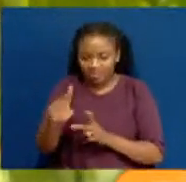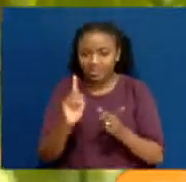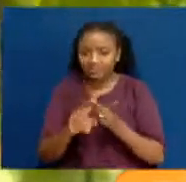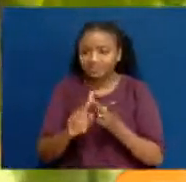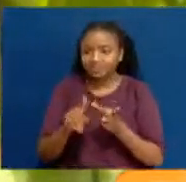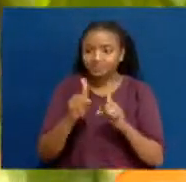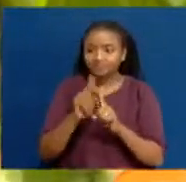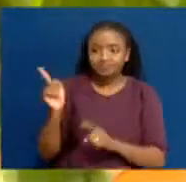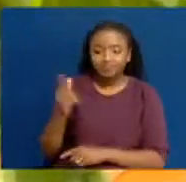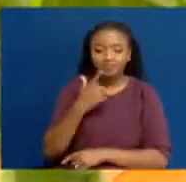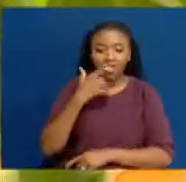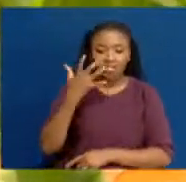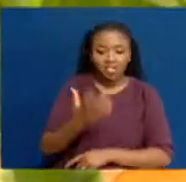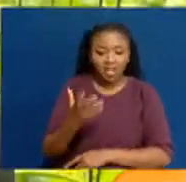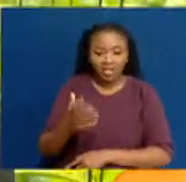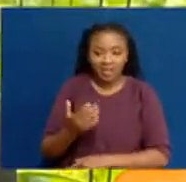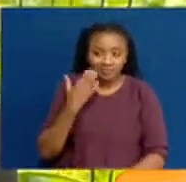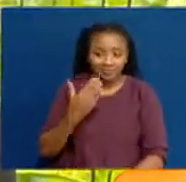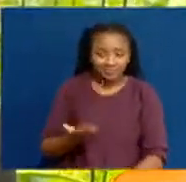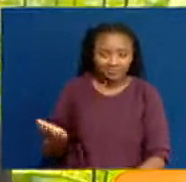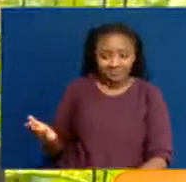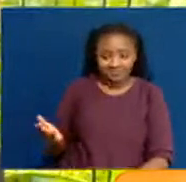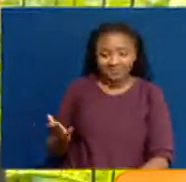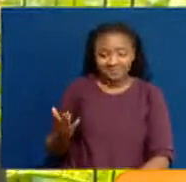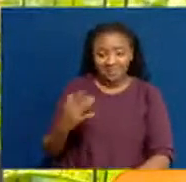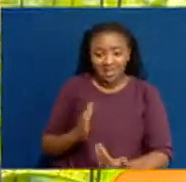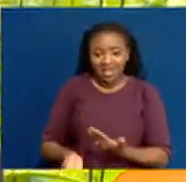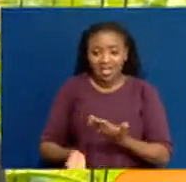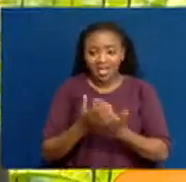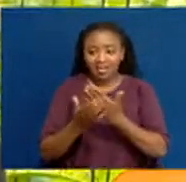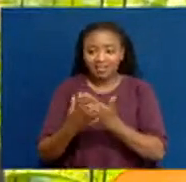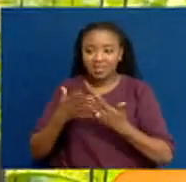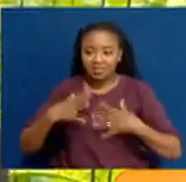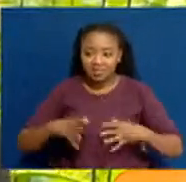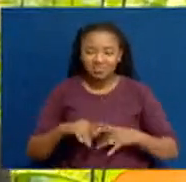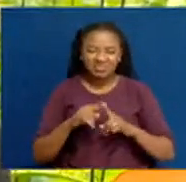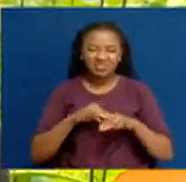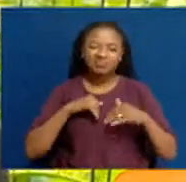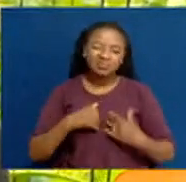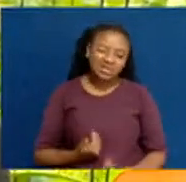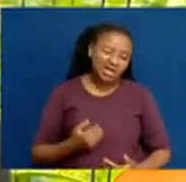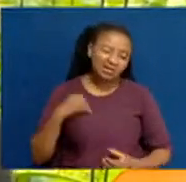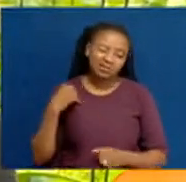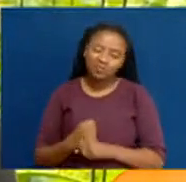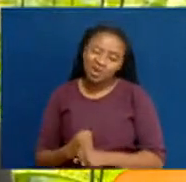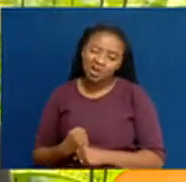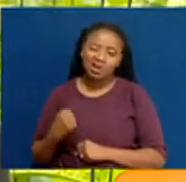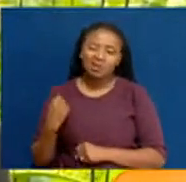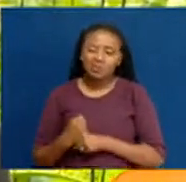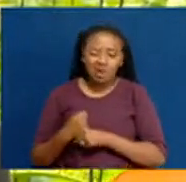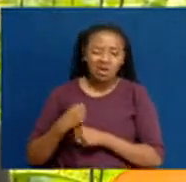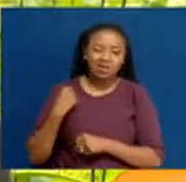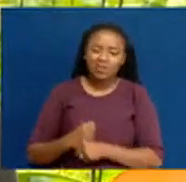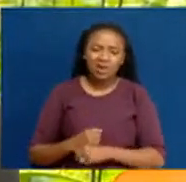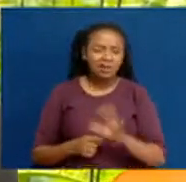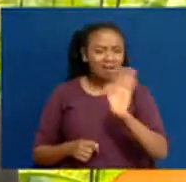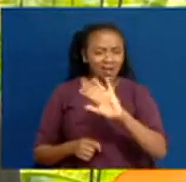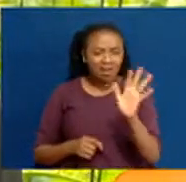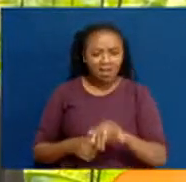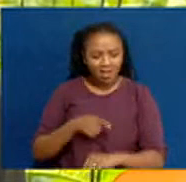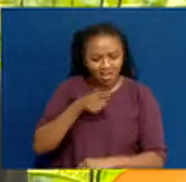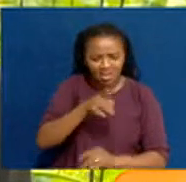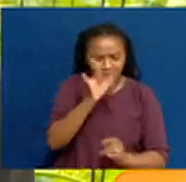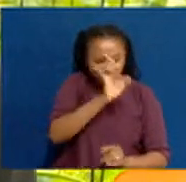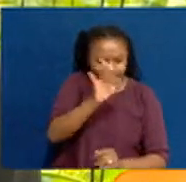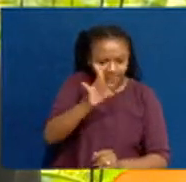at least imekuwa inainua watu, uchoki sana. Kama ni maji, iko na time ya